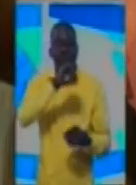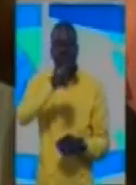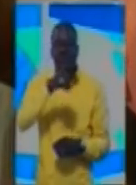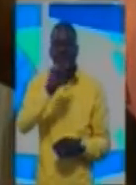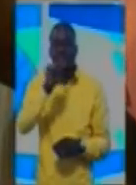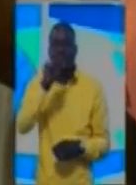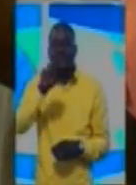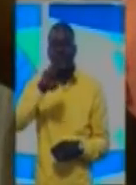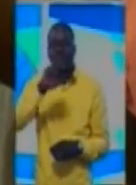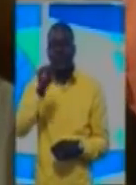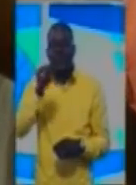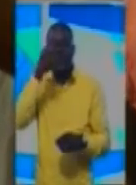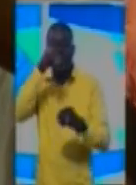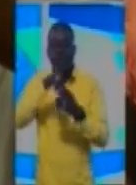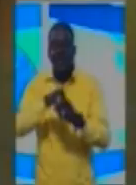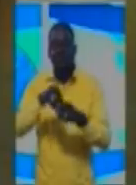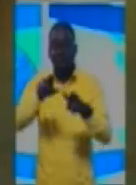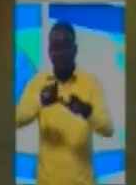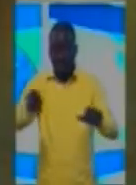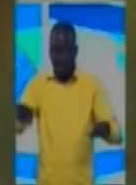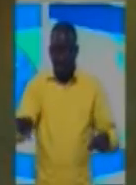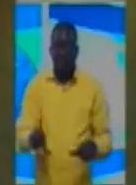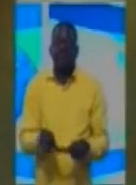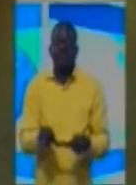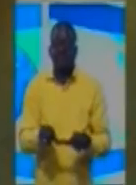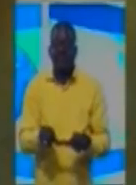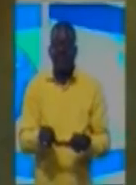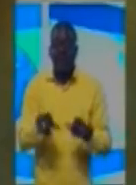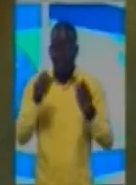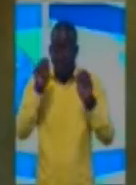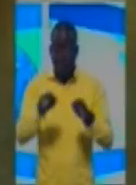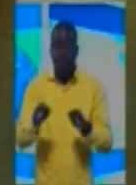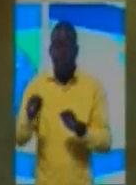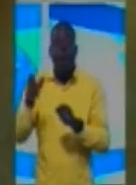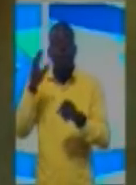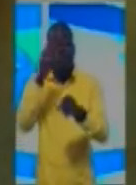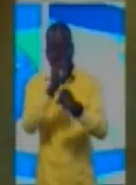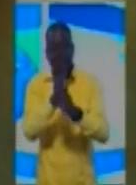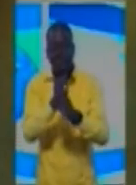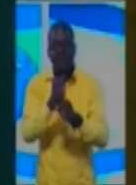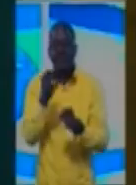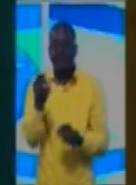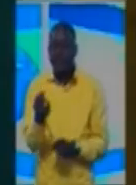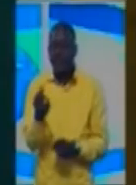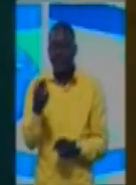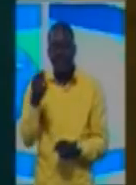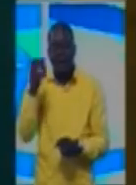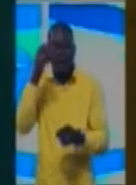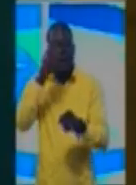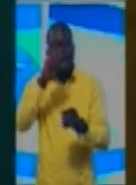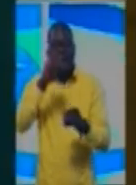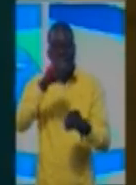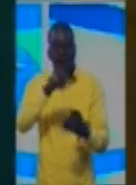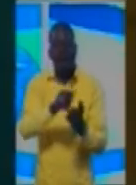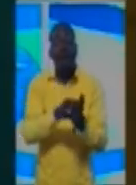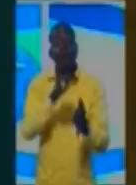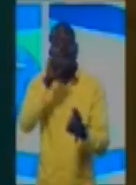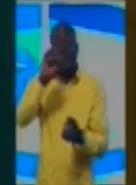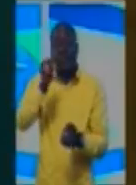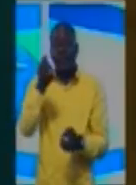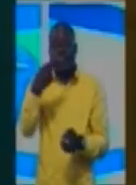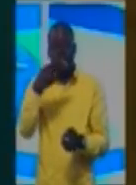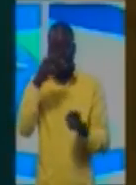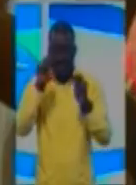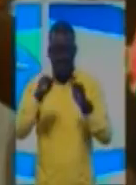qui ont été plantées dans leurs localités respectives. Pouvoir donc récolter les graines, presser l'huile et utiliser l'huile pour pouvoir faire du